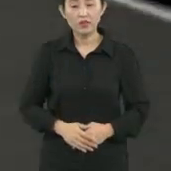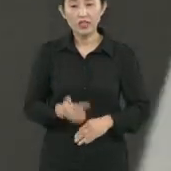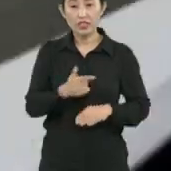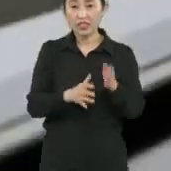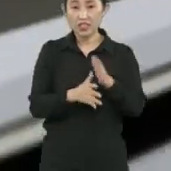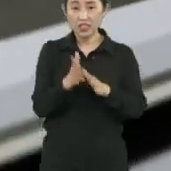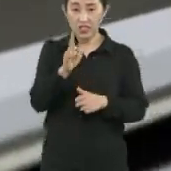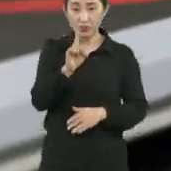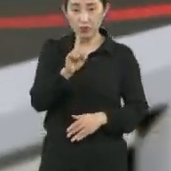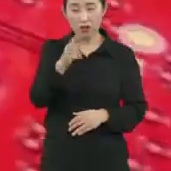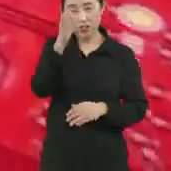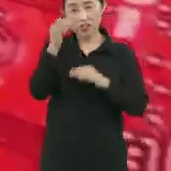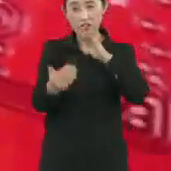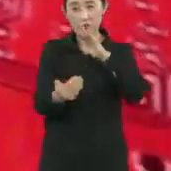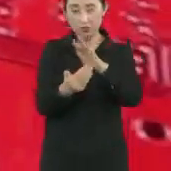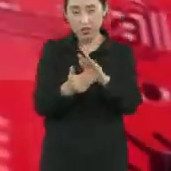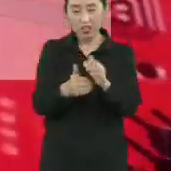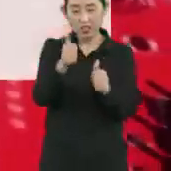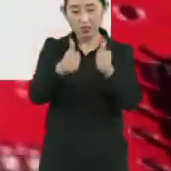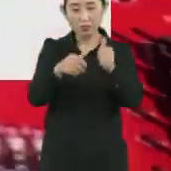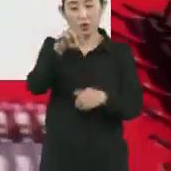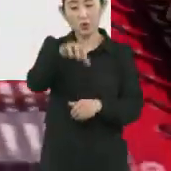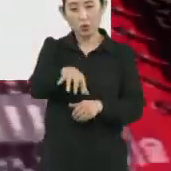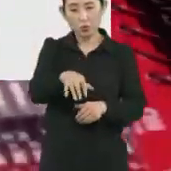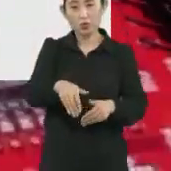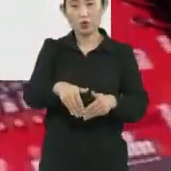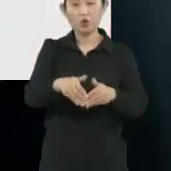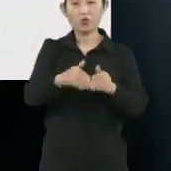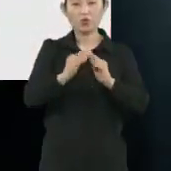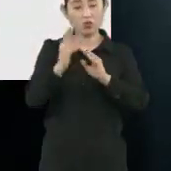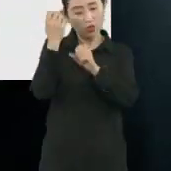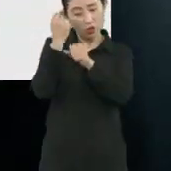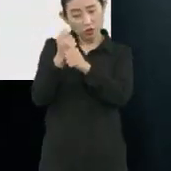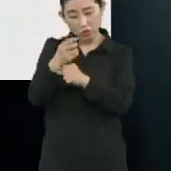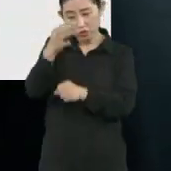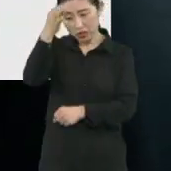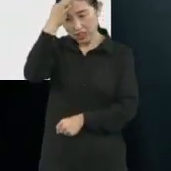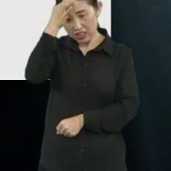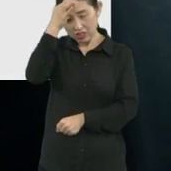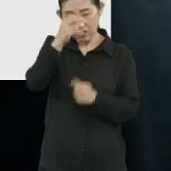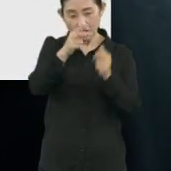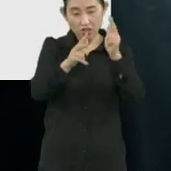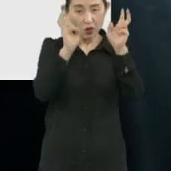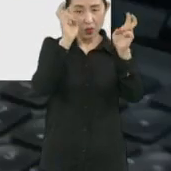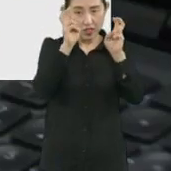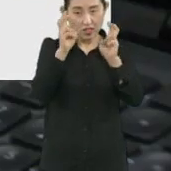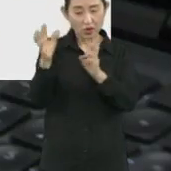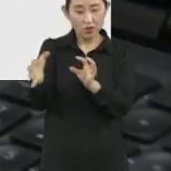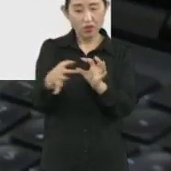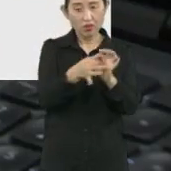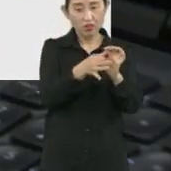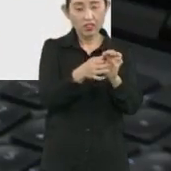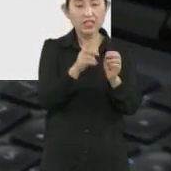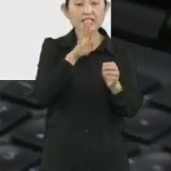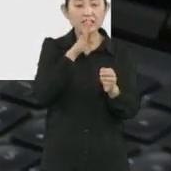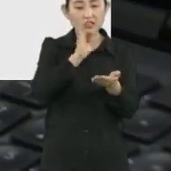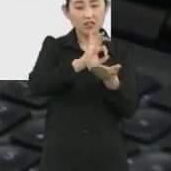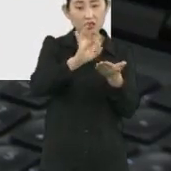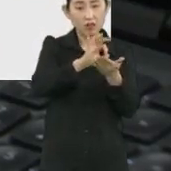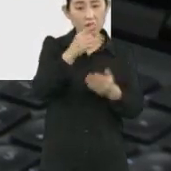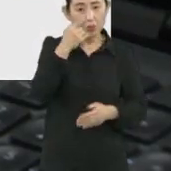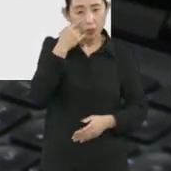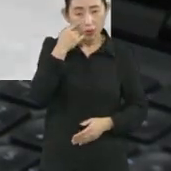대전시 자체를 첨단 기술의 테스트베드로 구축해 연구기관의 기술을 상용화하고 지역기업도 살리며